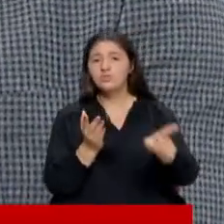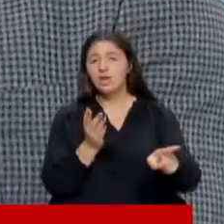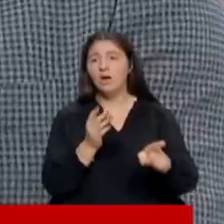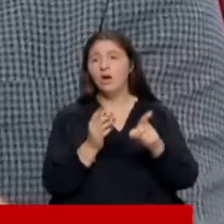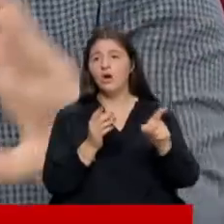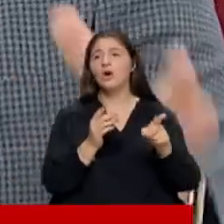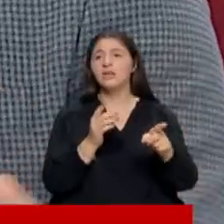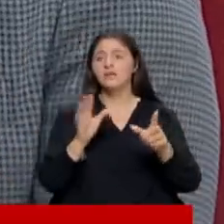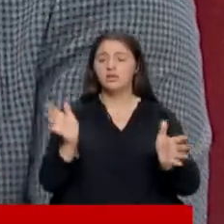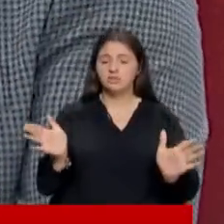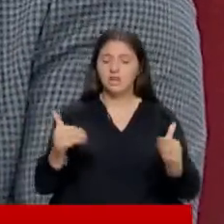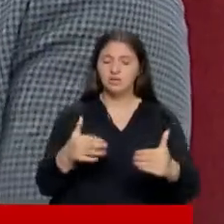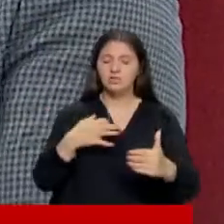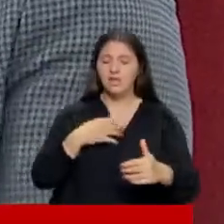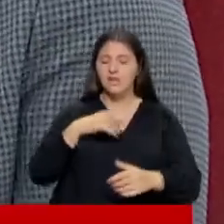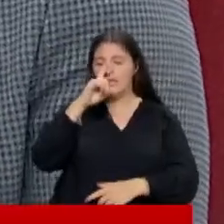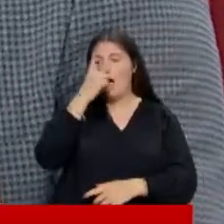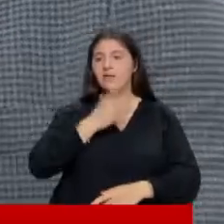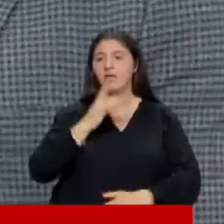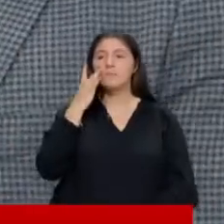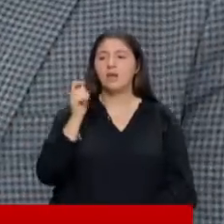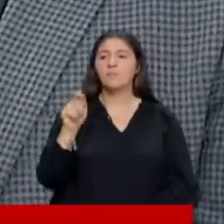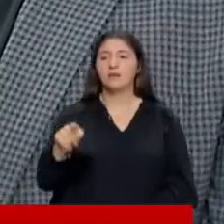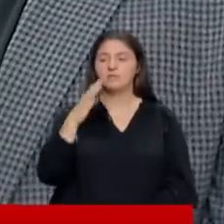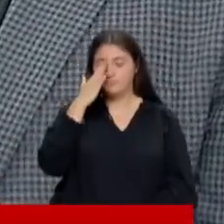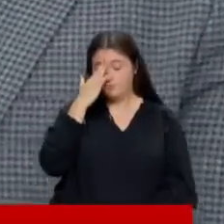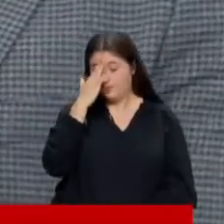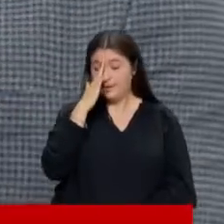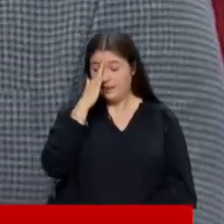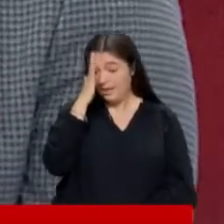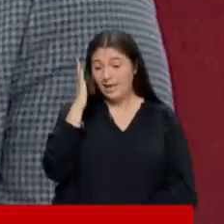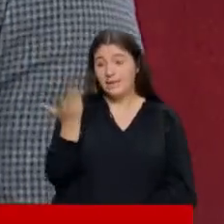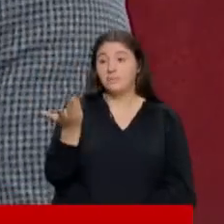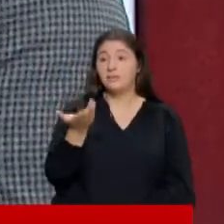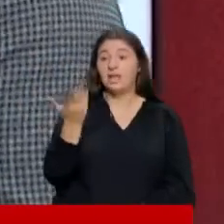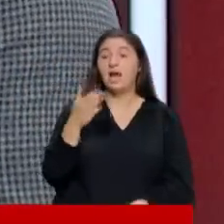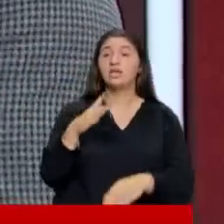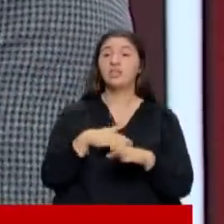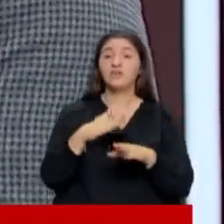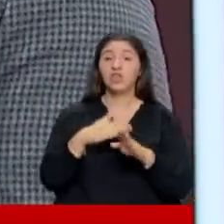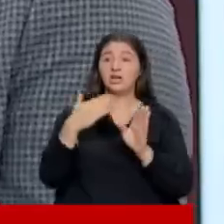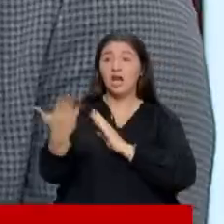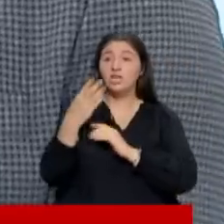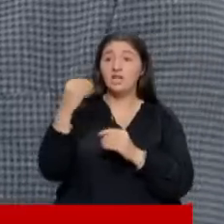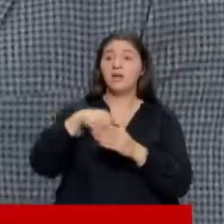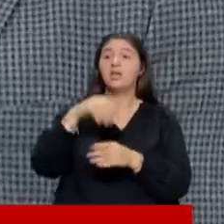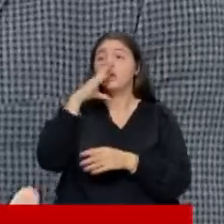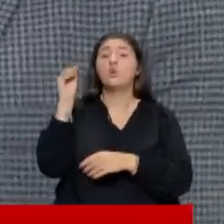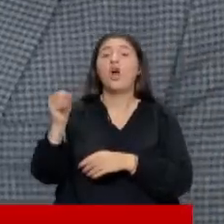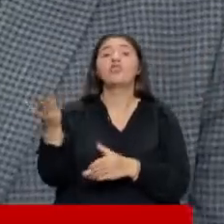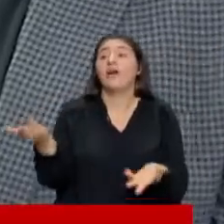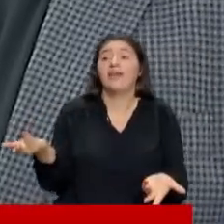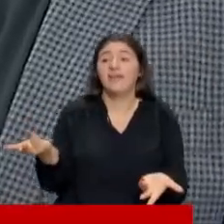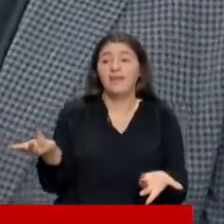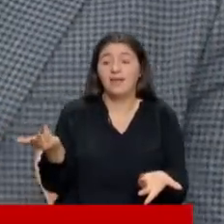onlarda sandıkta kendi tek adaylarını belirlerler yani Mesela Mansur Yavaş'ın karşısına iyi Parti kimi